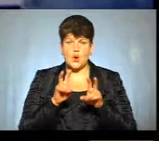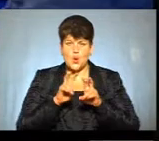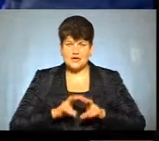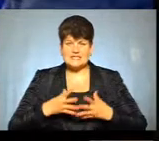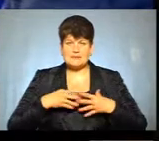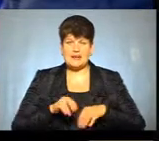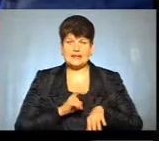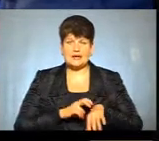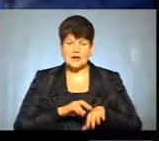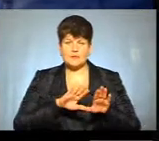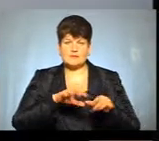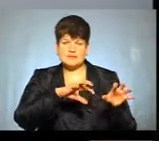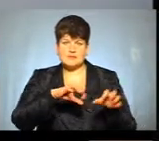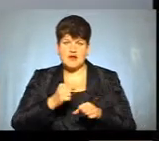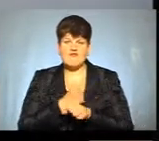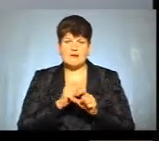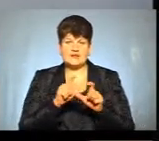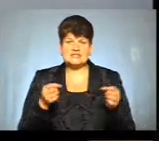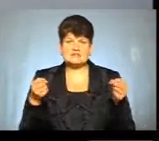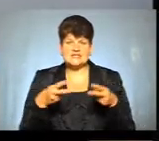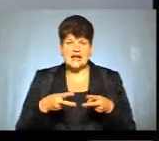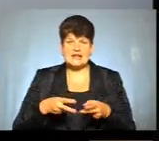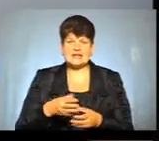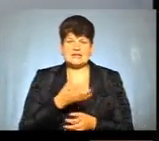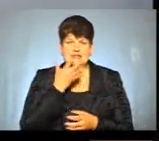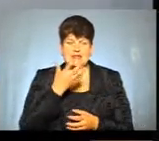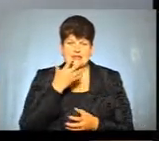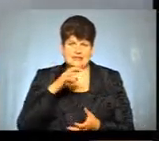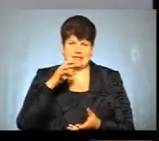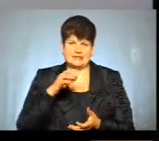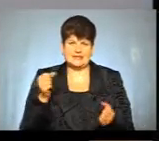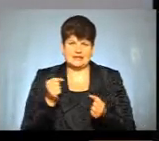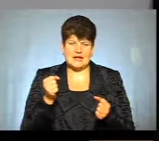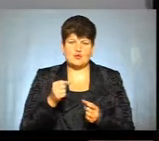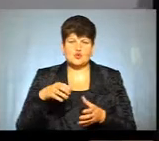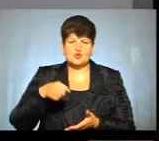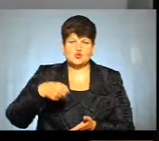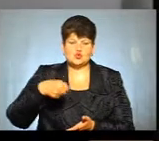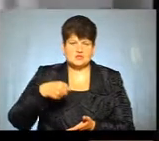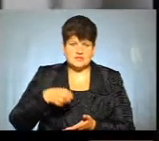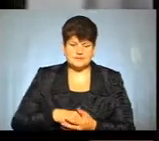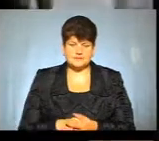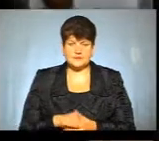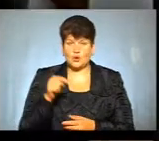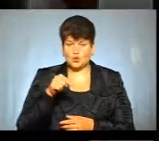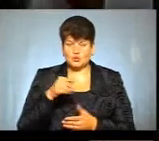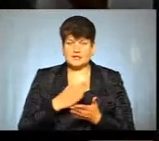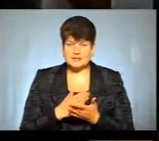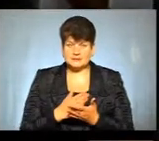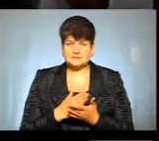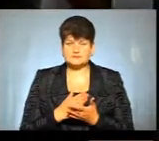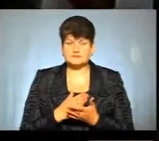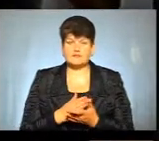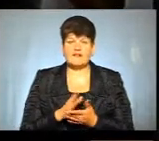Після цього вакцину забирають в аптеці у спеціальній термосумці, каже завідувачка аптеки Людмила Марчук. Отут у нас зберігається вакцина,